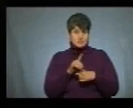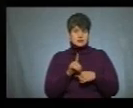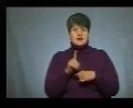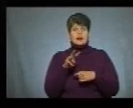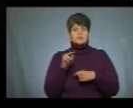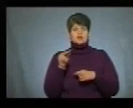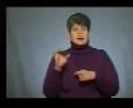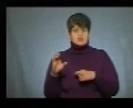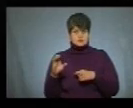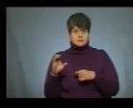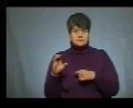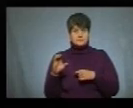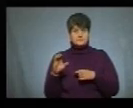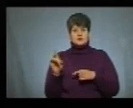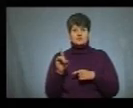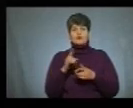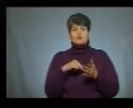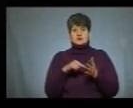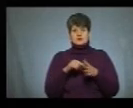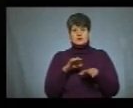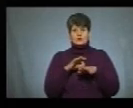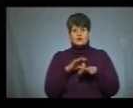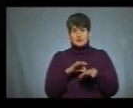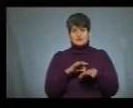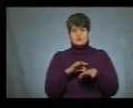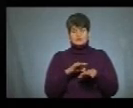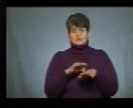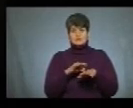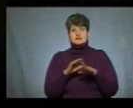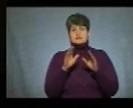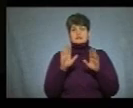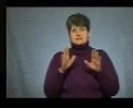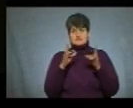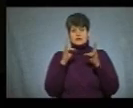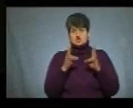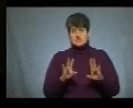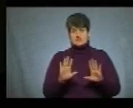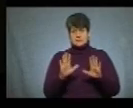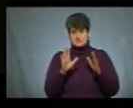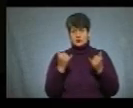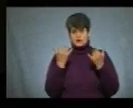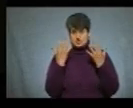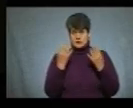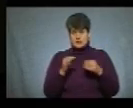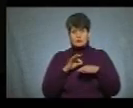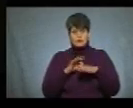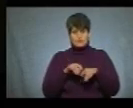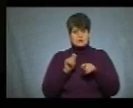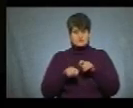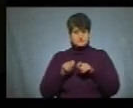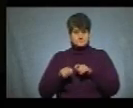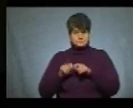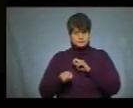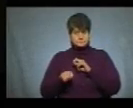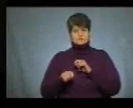МЧС, що в місці проведення земляних робіт стався нещасний випадок. На сьогоднішній день проводяться слідчі дії